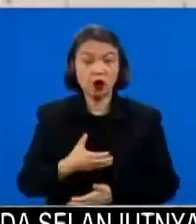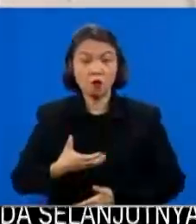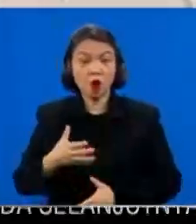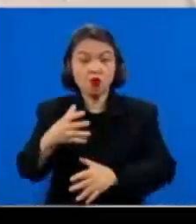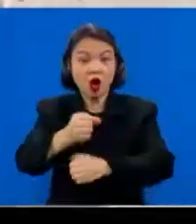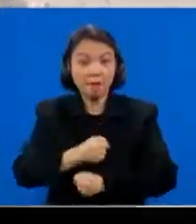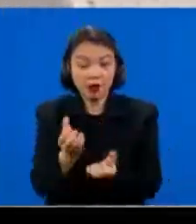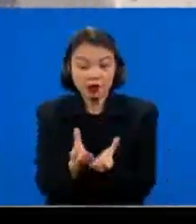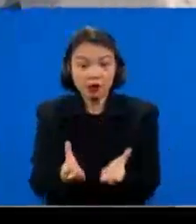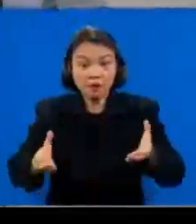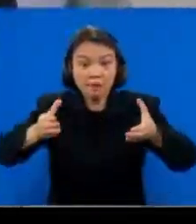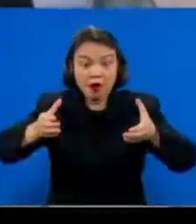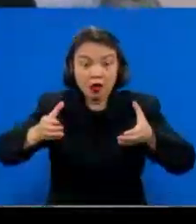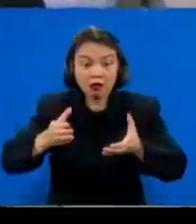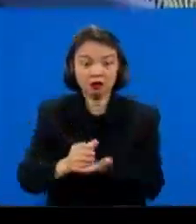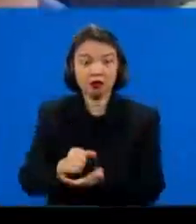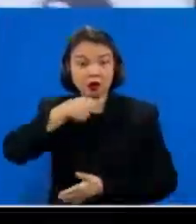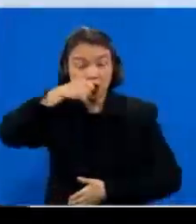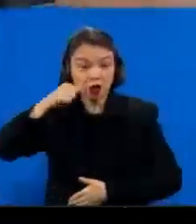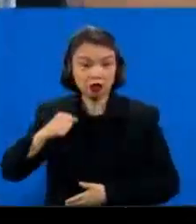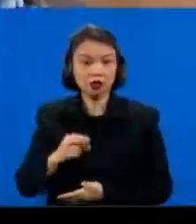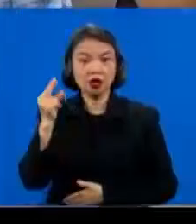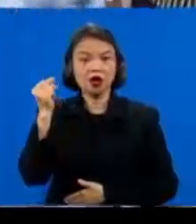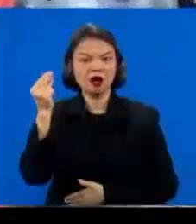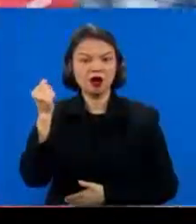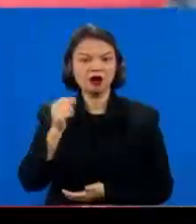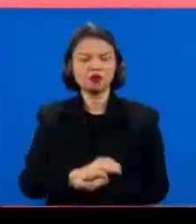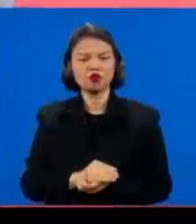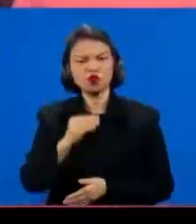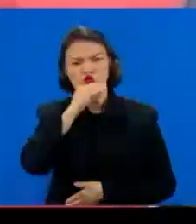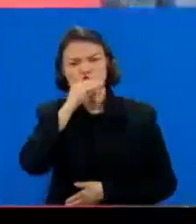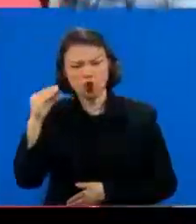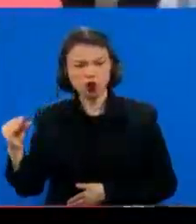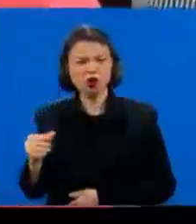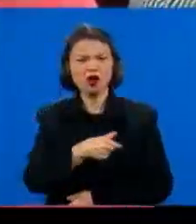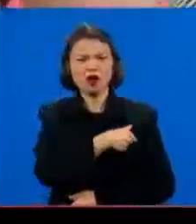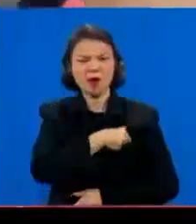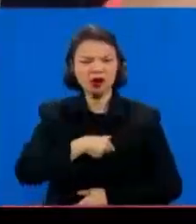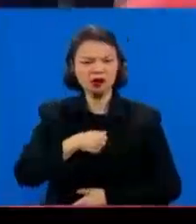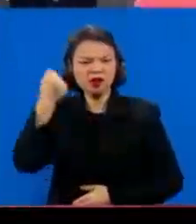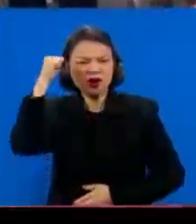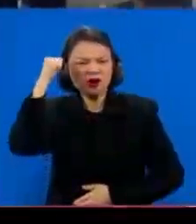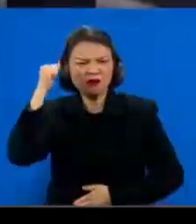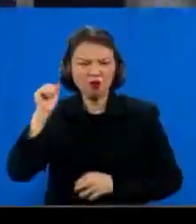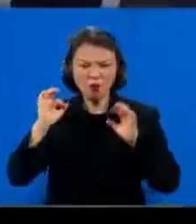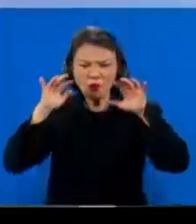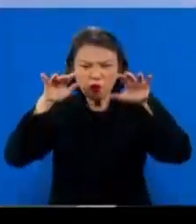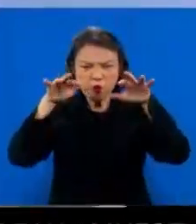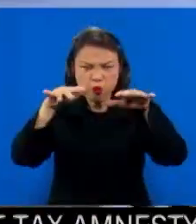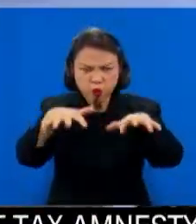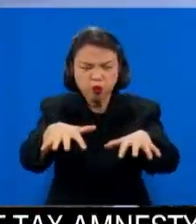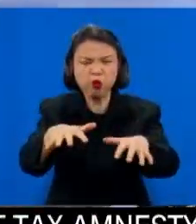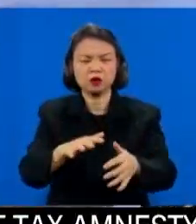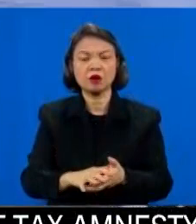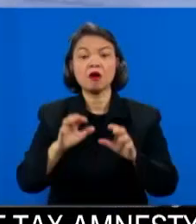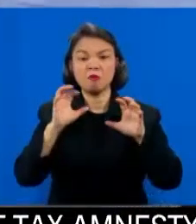paket daging kurban pada Minggu sore. Panitia kurban pun kewalahan menangani banyaknya warga yang berdatangan.